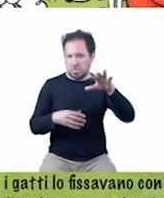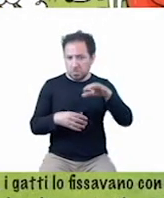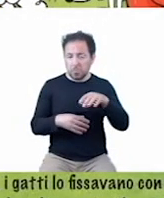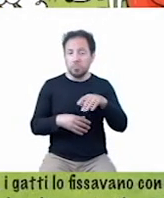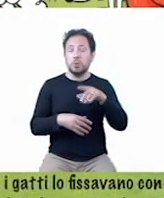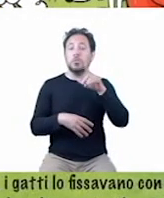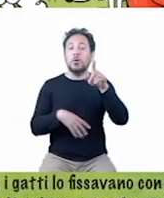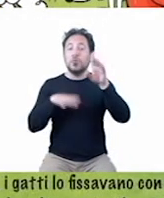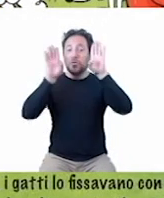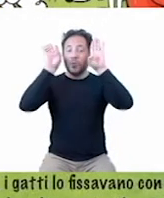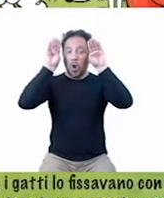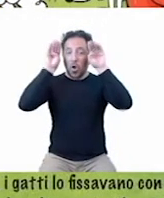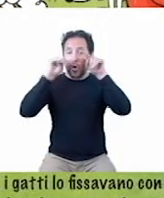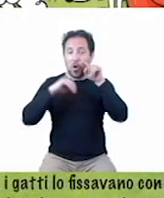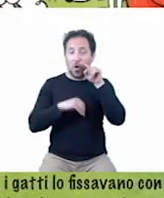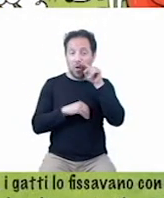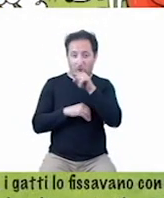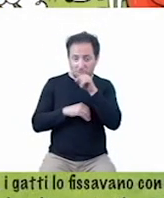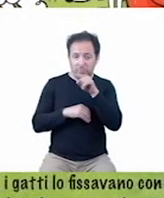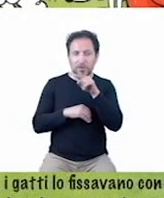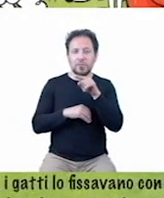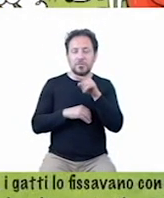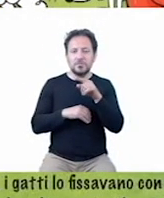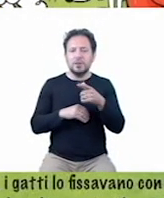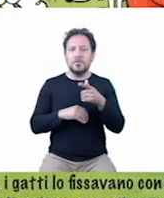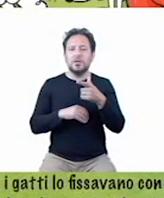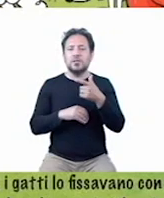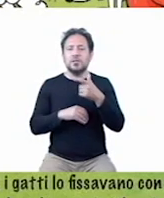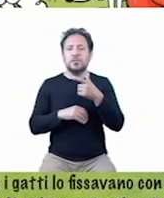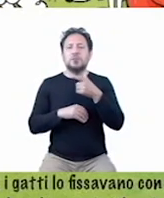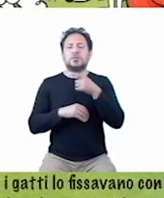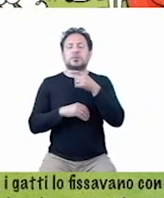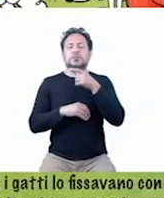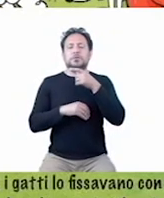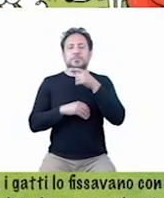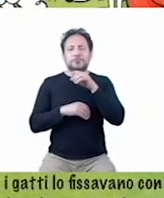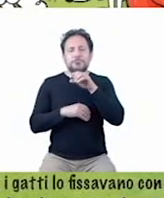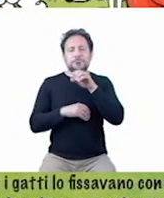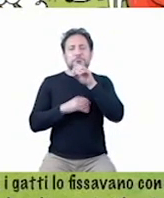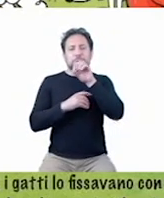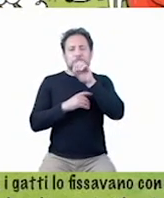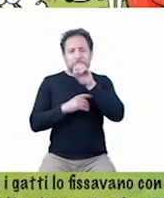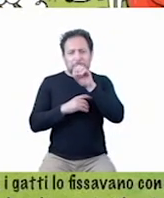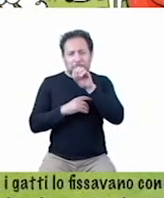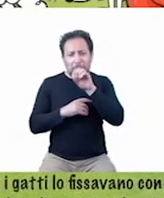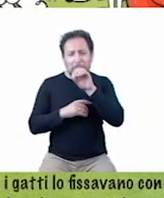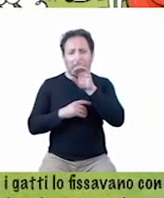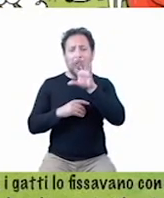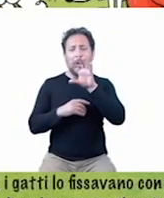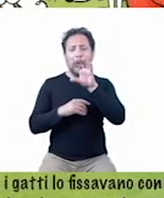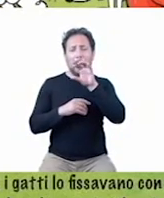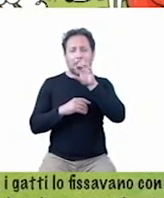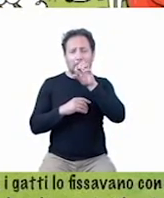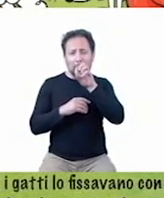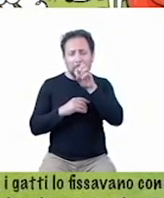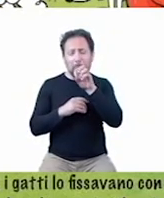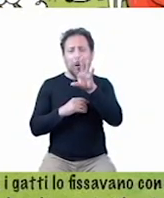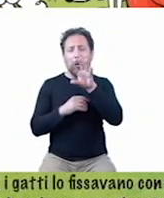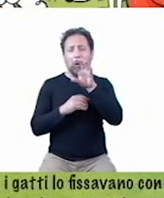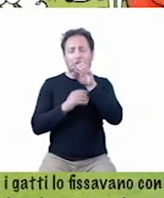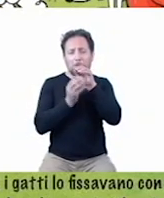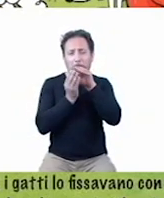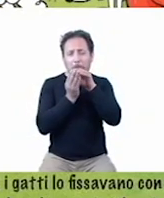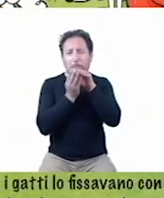Ogni volta che Rocky emetteva il più piccolo mugolio, i gatti lo fissavano con occhio